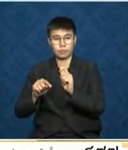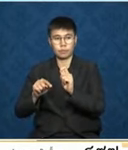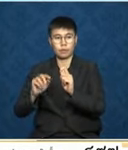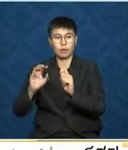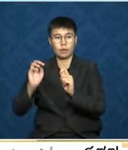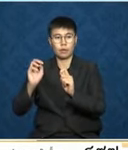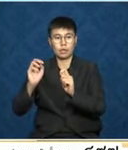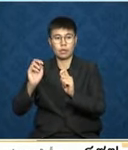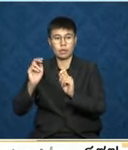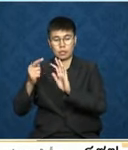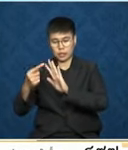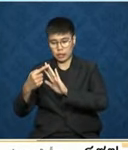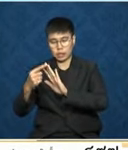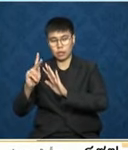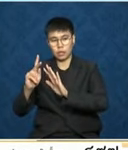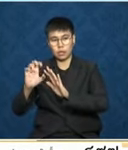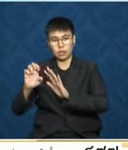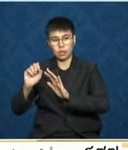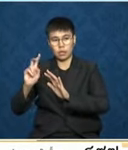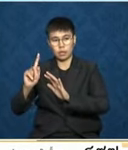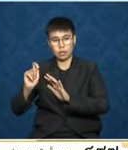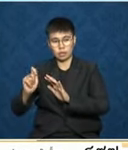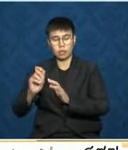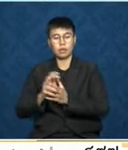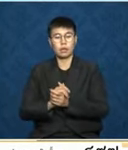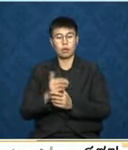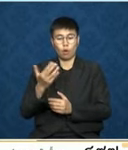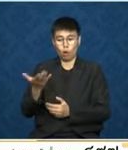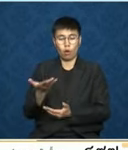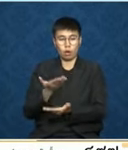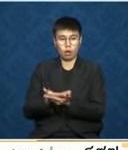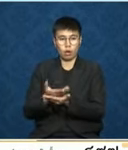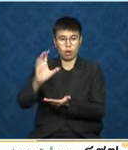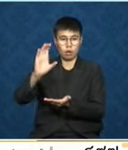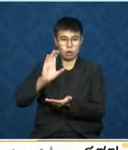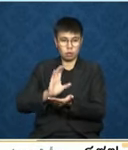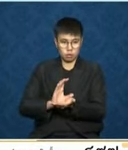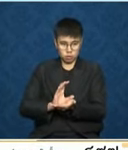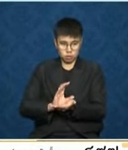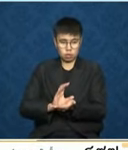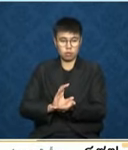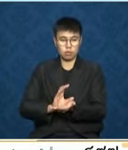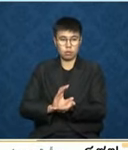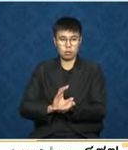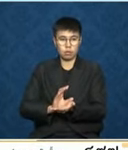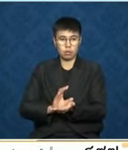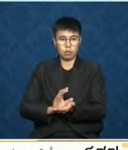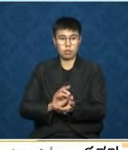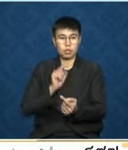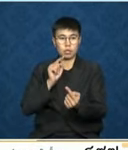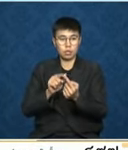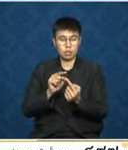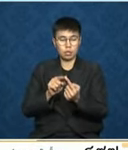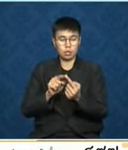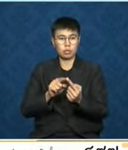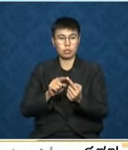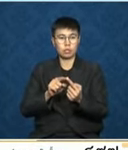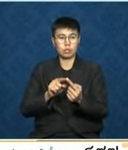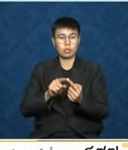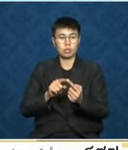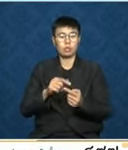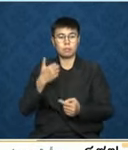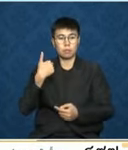สนับสนุนงบประมาณอ่าผ่านสำนักอ่าทรัพยากรภาค